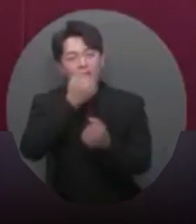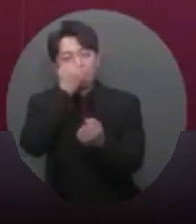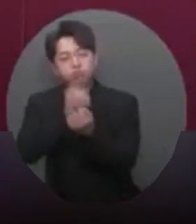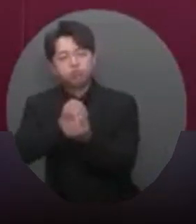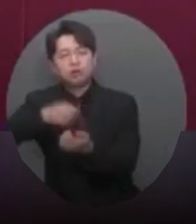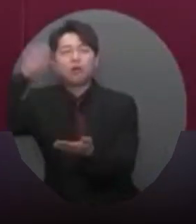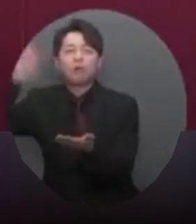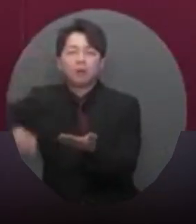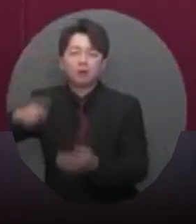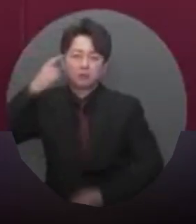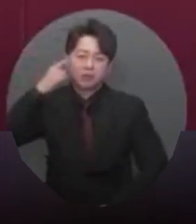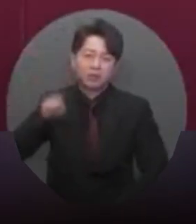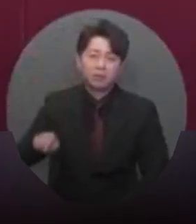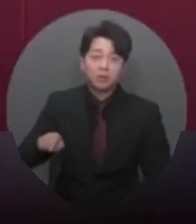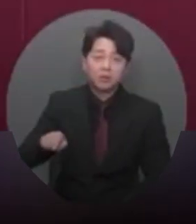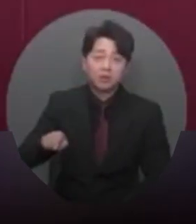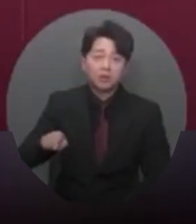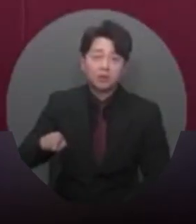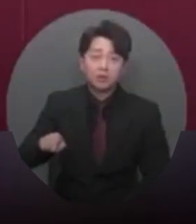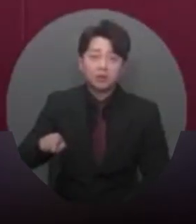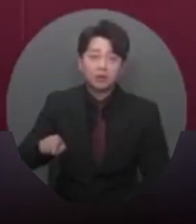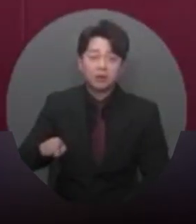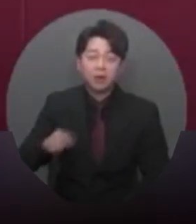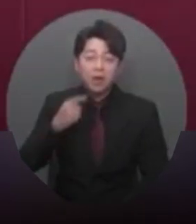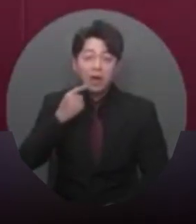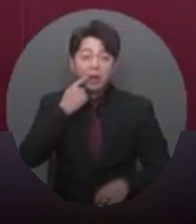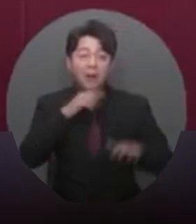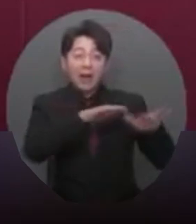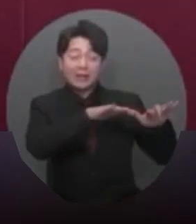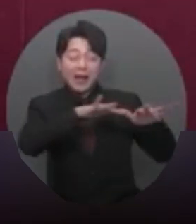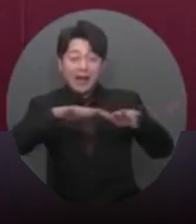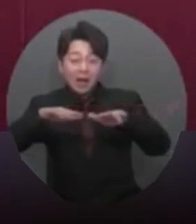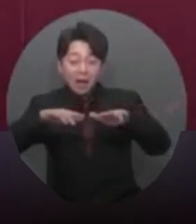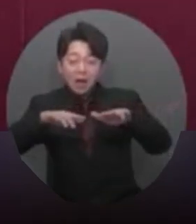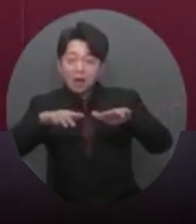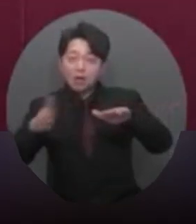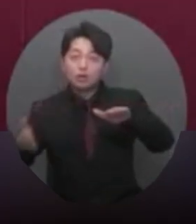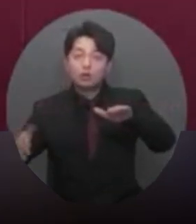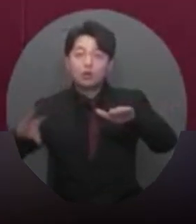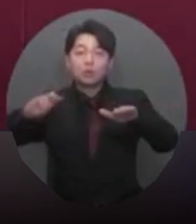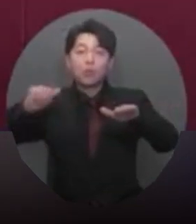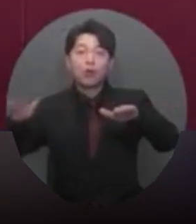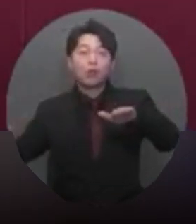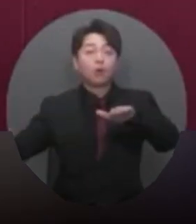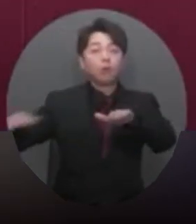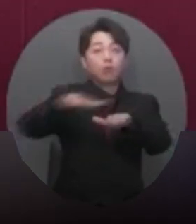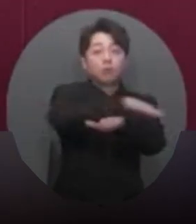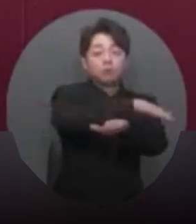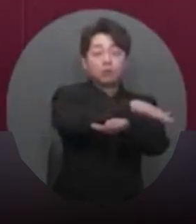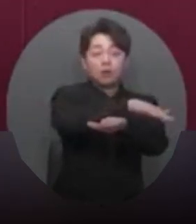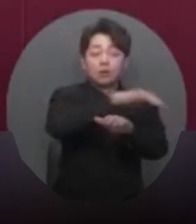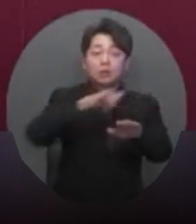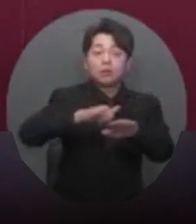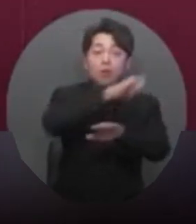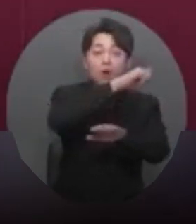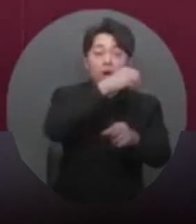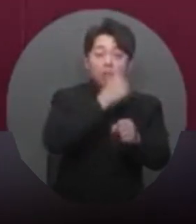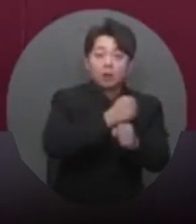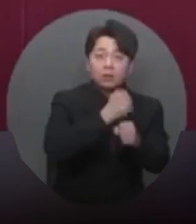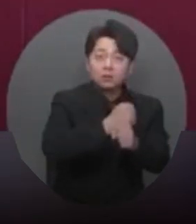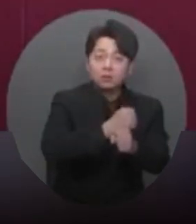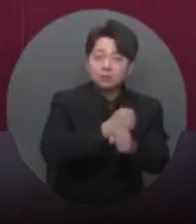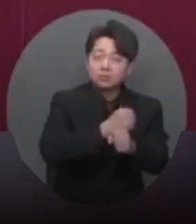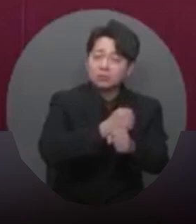구멍을 찍겠다는 것입니까 바다를 매입해 지은 공원 들은 많지만 가족도 신공항 차로 왜 추진하거나 두둥 치마